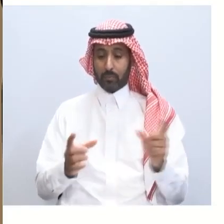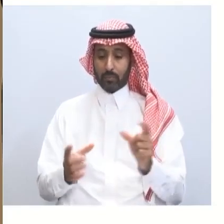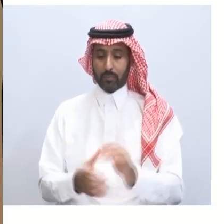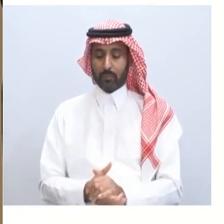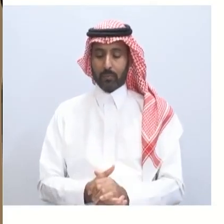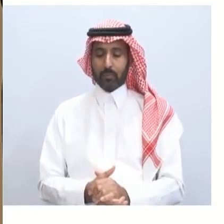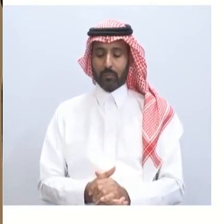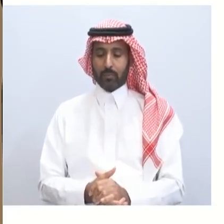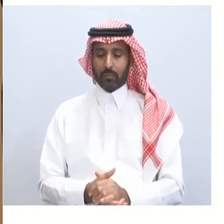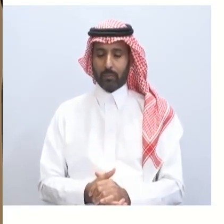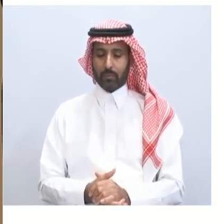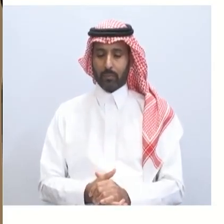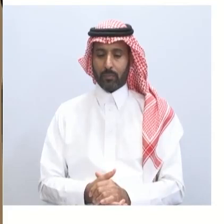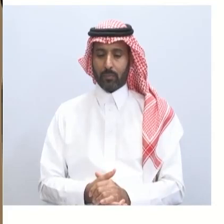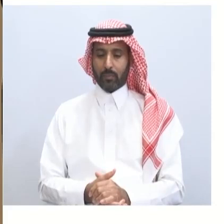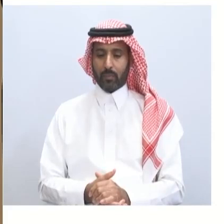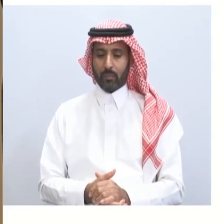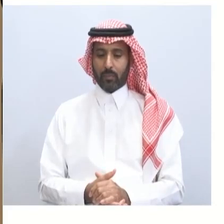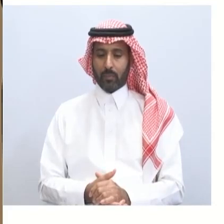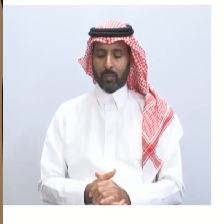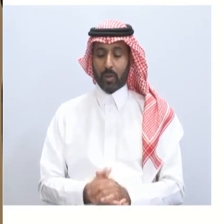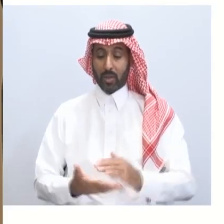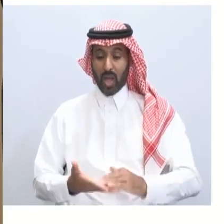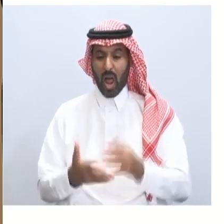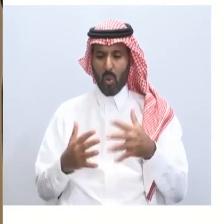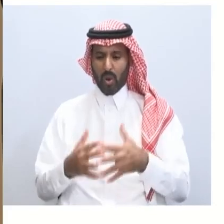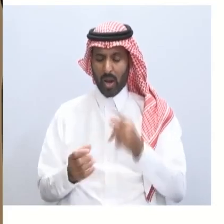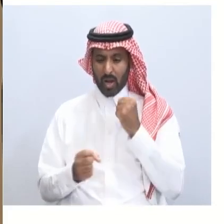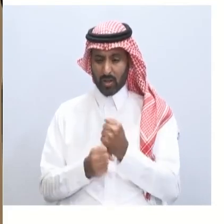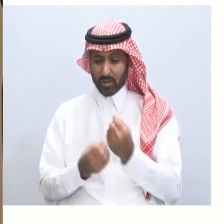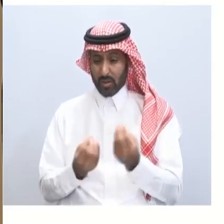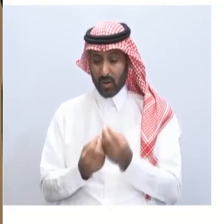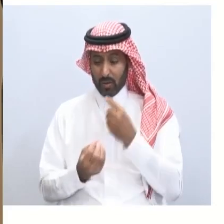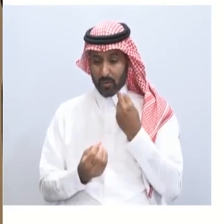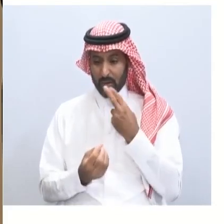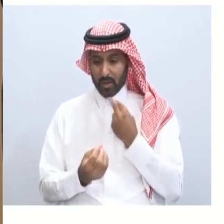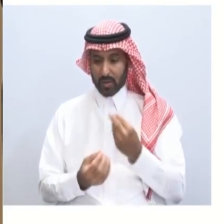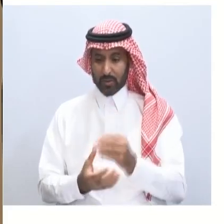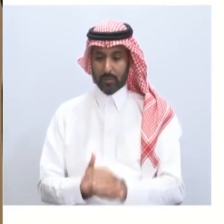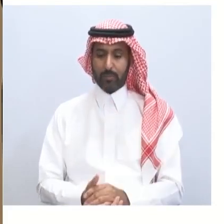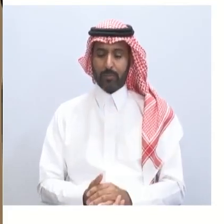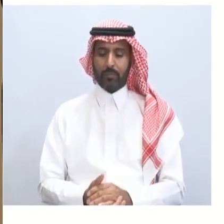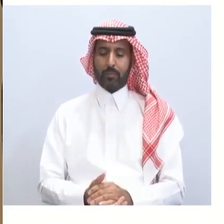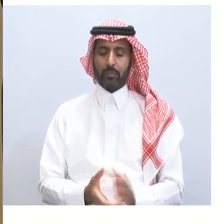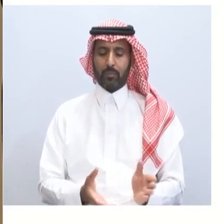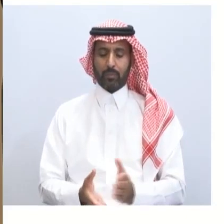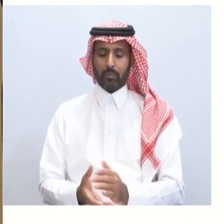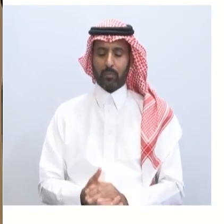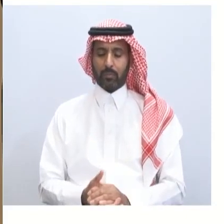على البر والتقوى ولا تعاونوا على الاثم والعدوان